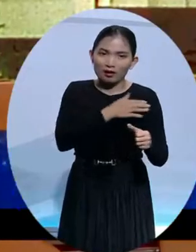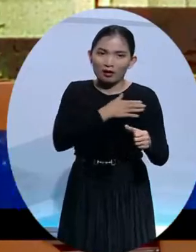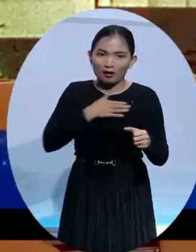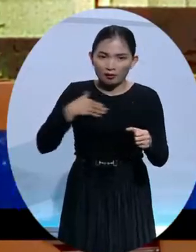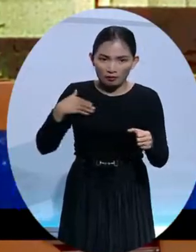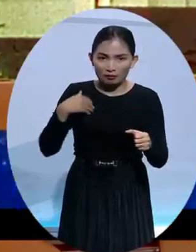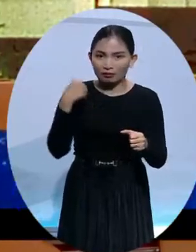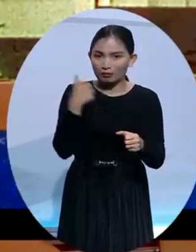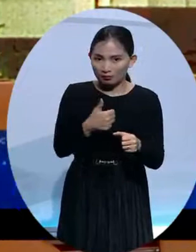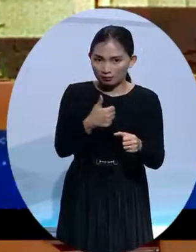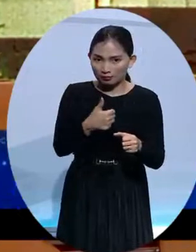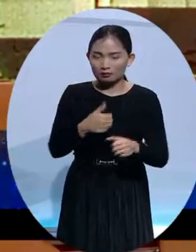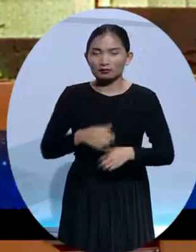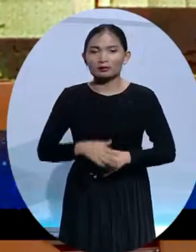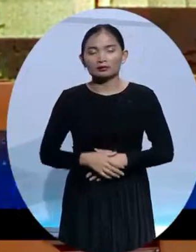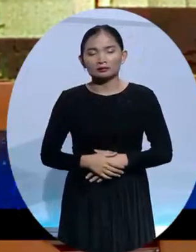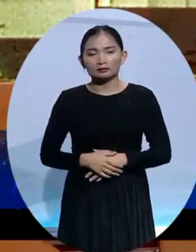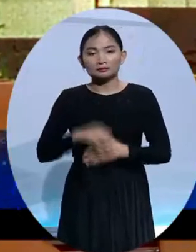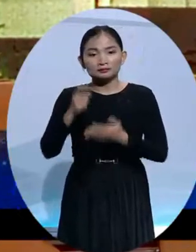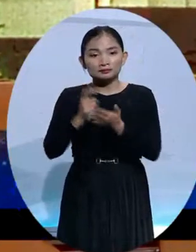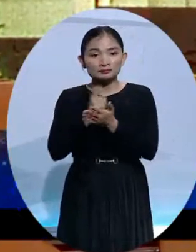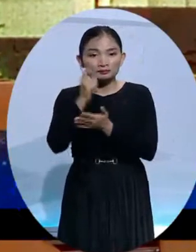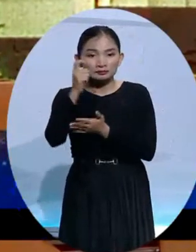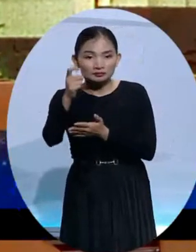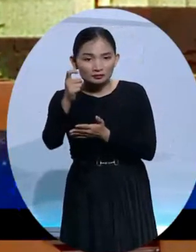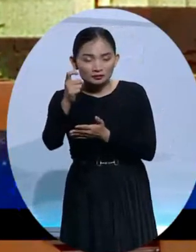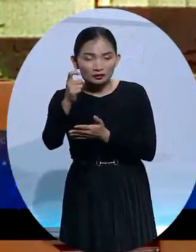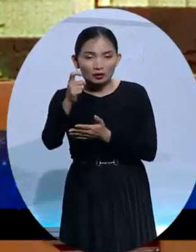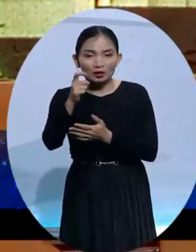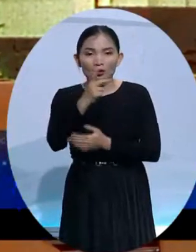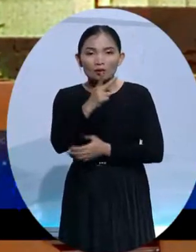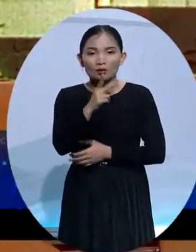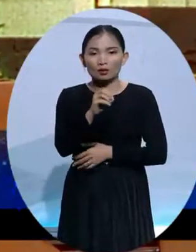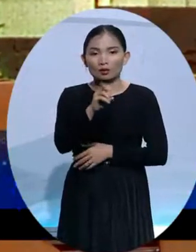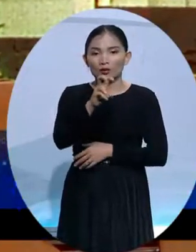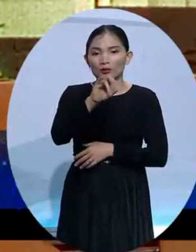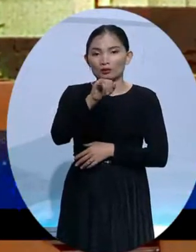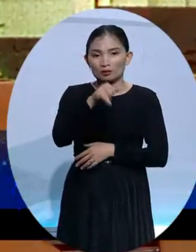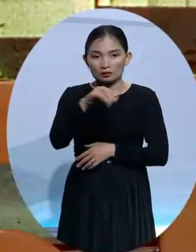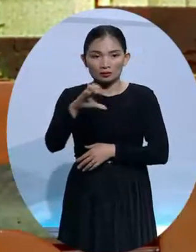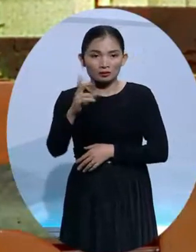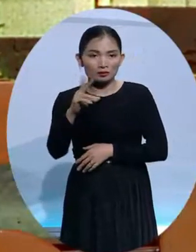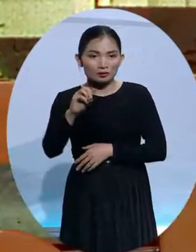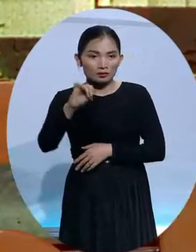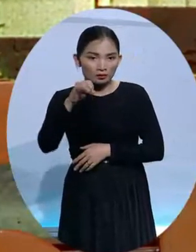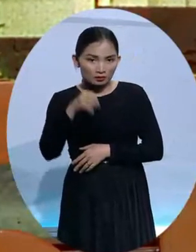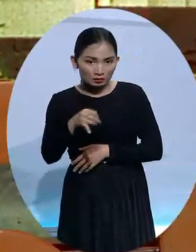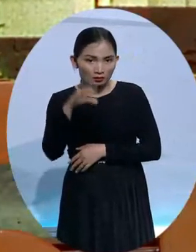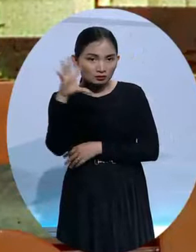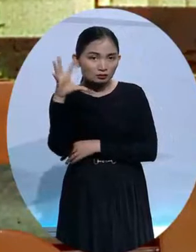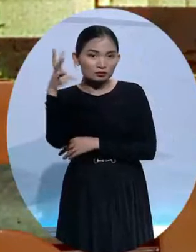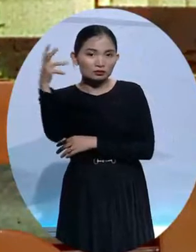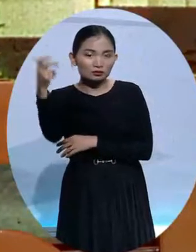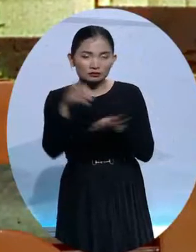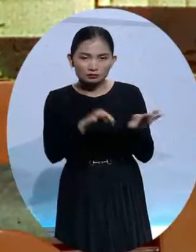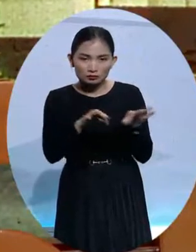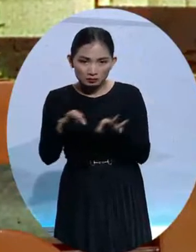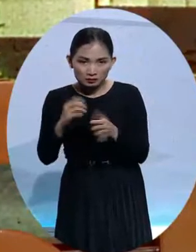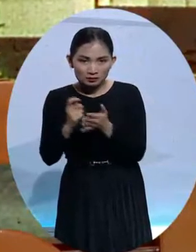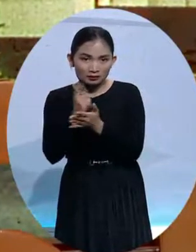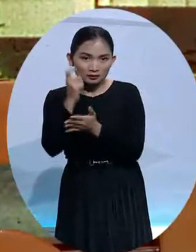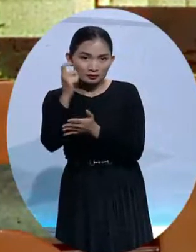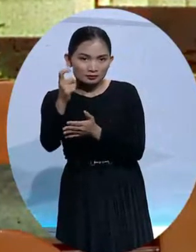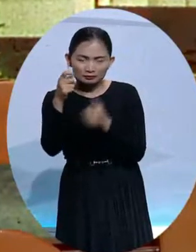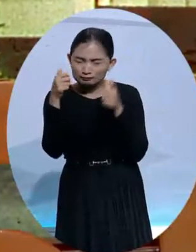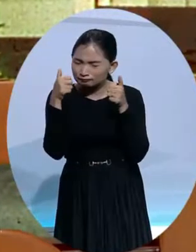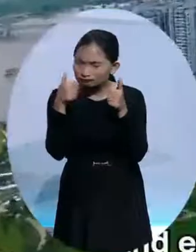lịch quốc tế Thành phố Hồ Chí Minh vào tháng 9 sẽ thu hút các người mua và người bán của thế giới về với điểm đến Thành phố Hồ Chí Minh để kết nối với các doanh